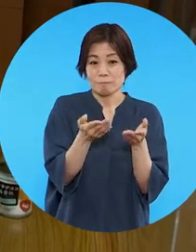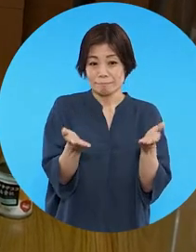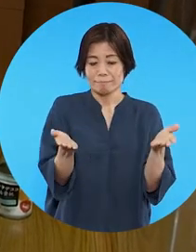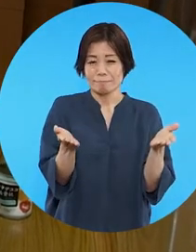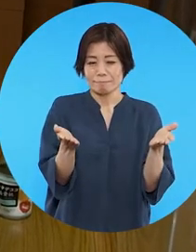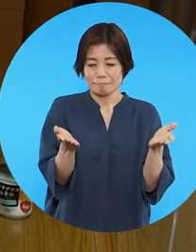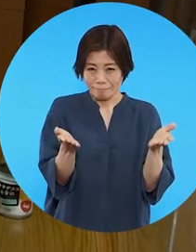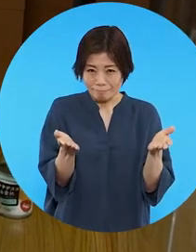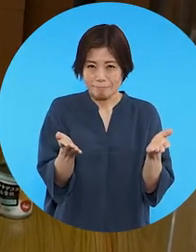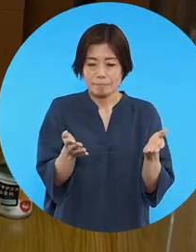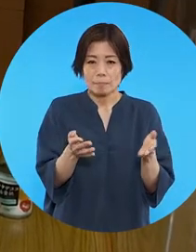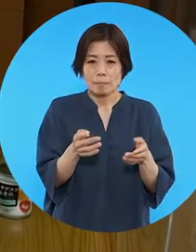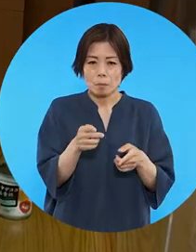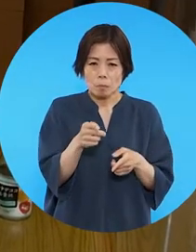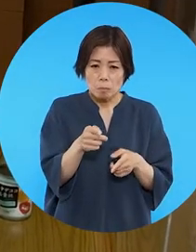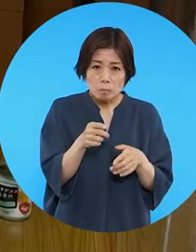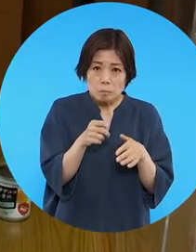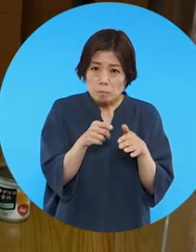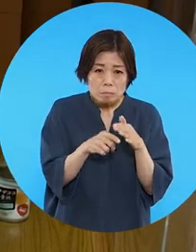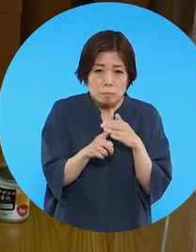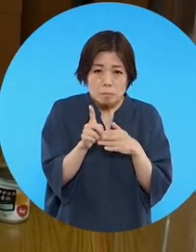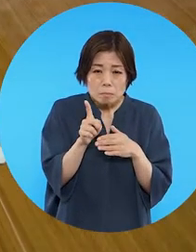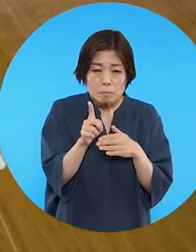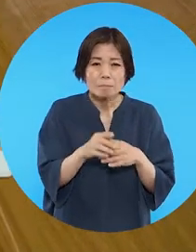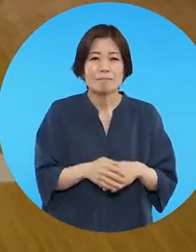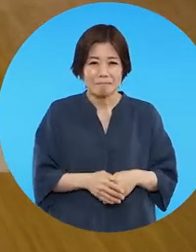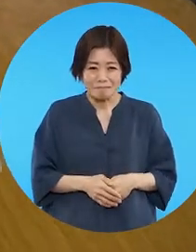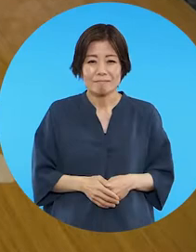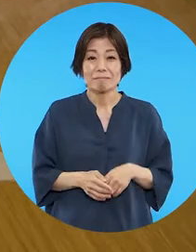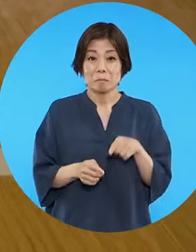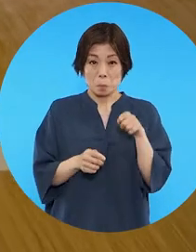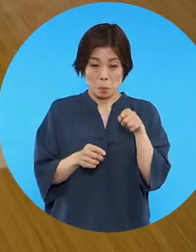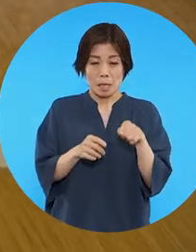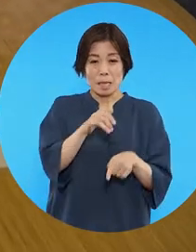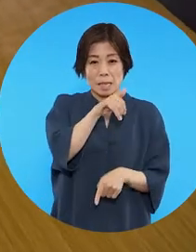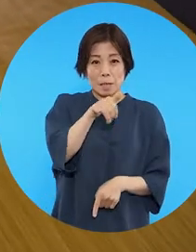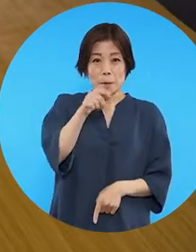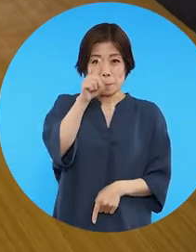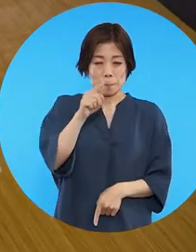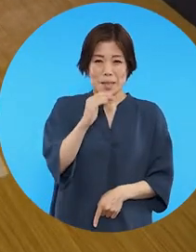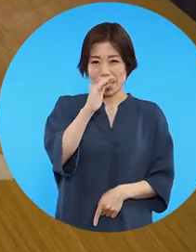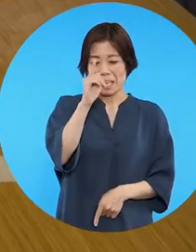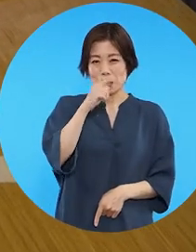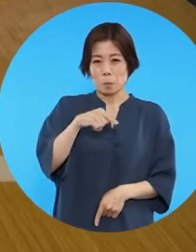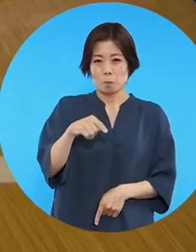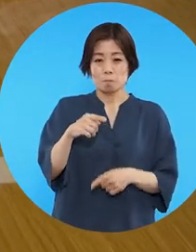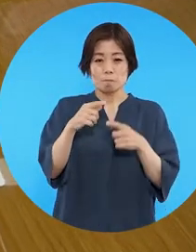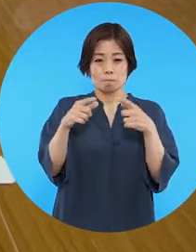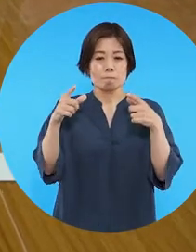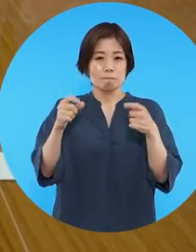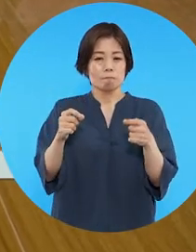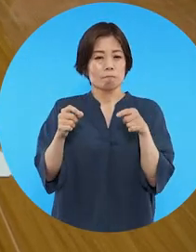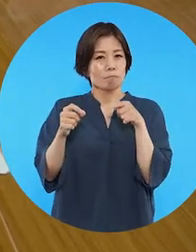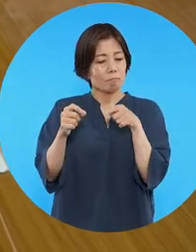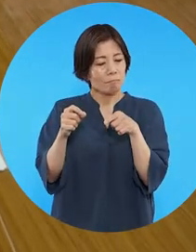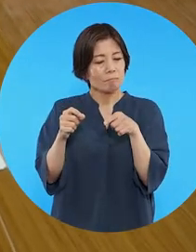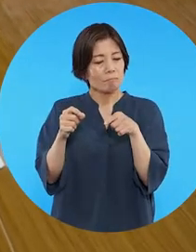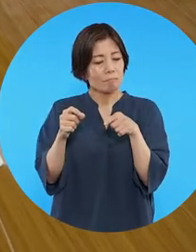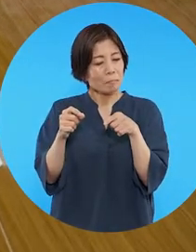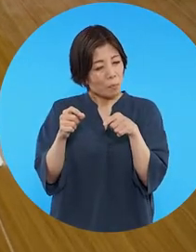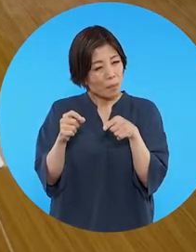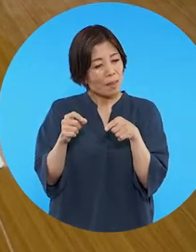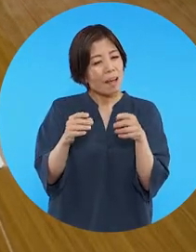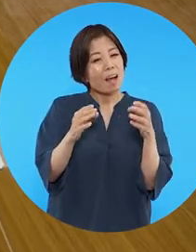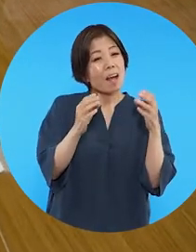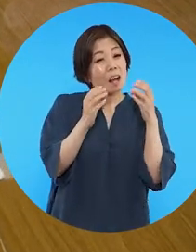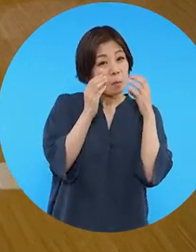はい、はい、これはどこが訳ありなんですか？ はい、これはですねベーコンなんですよ、 うん、 ベーコンのよくですねファ